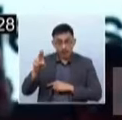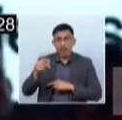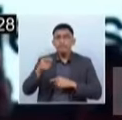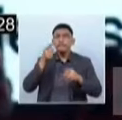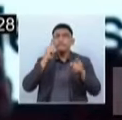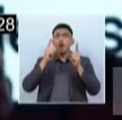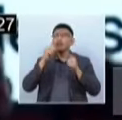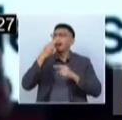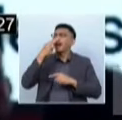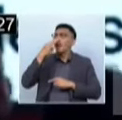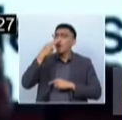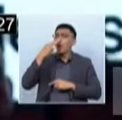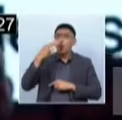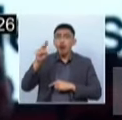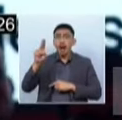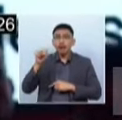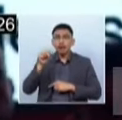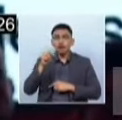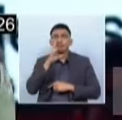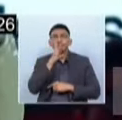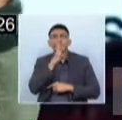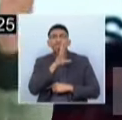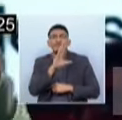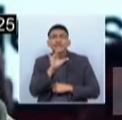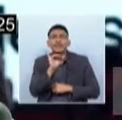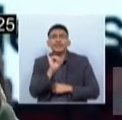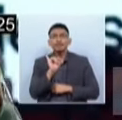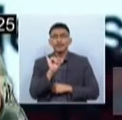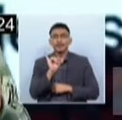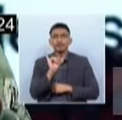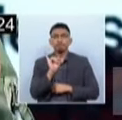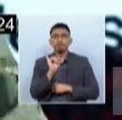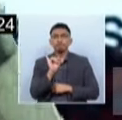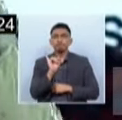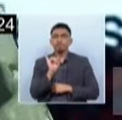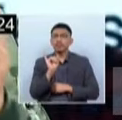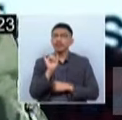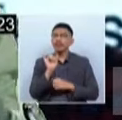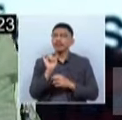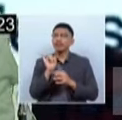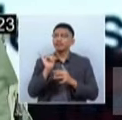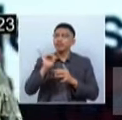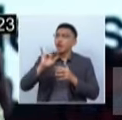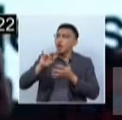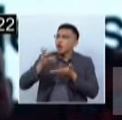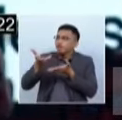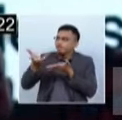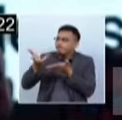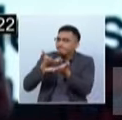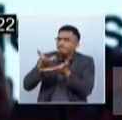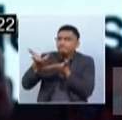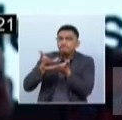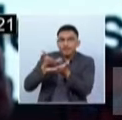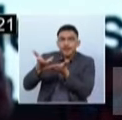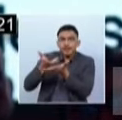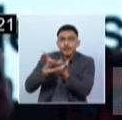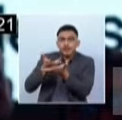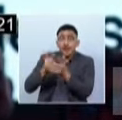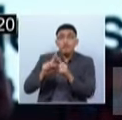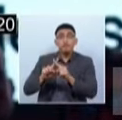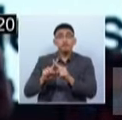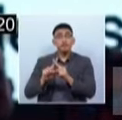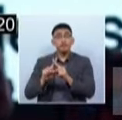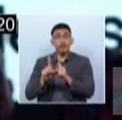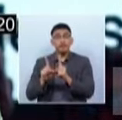Apakah negara yang bertetangga Apakah negara dalam regional yang sama atau dari eh negara adidaya dan